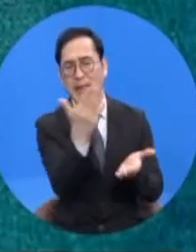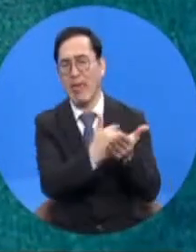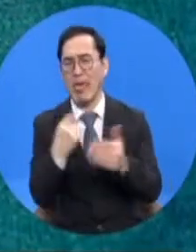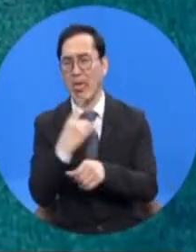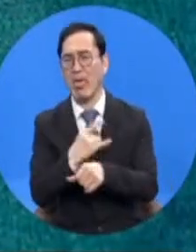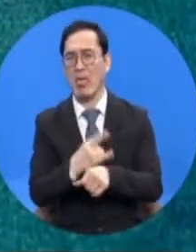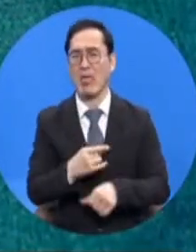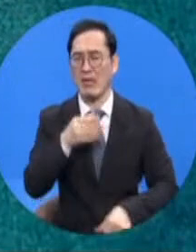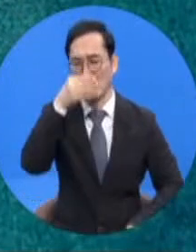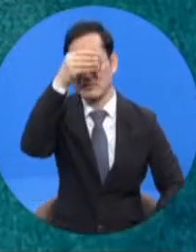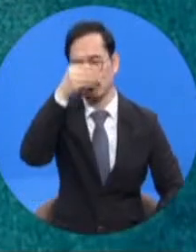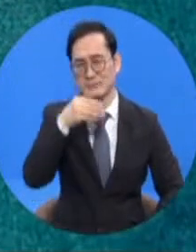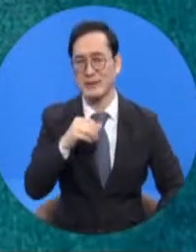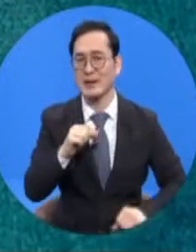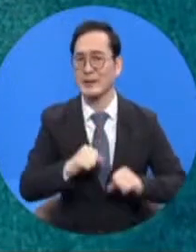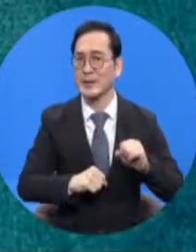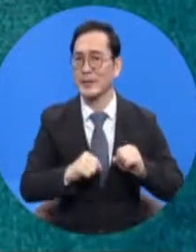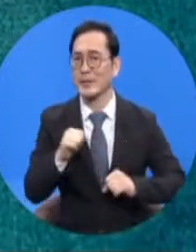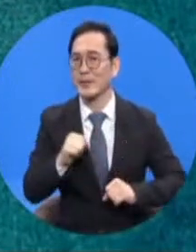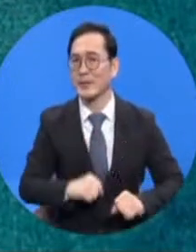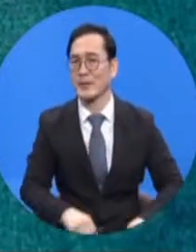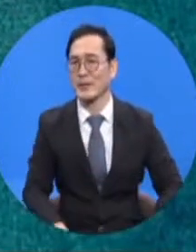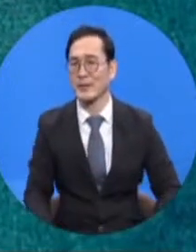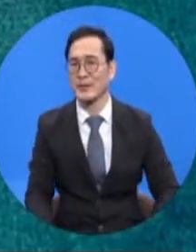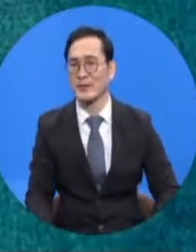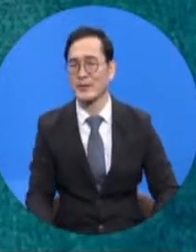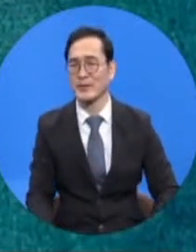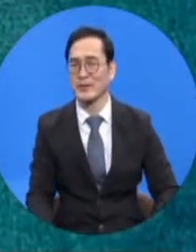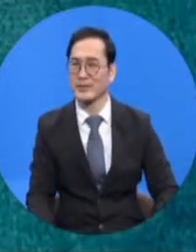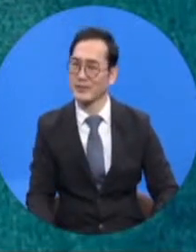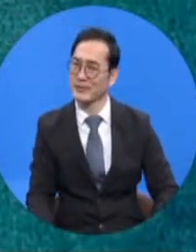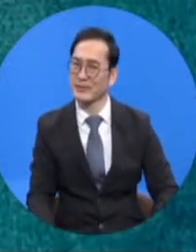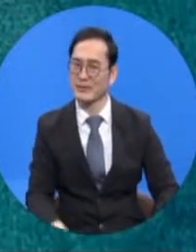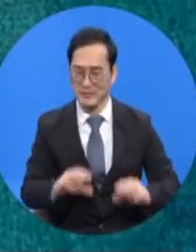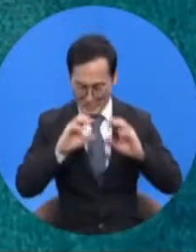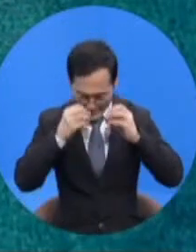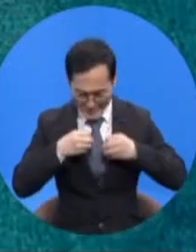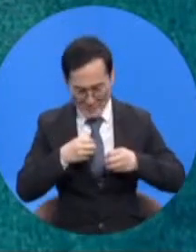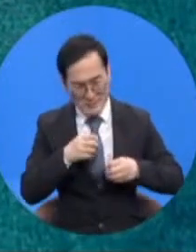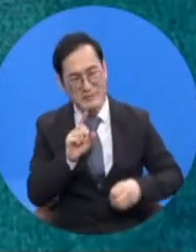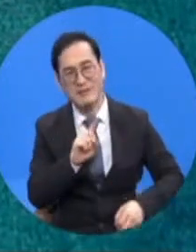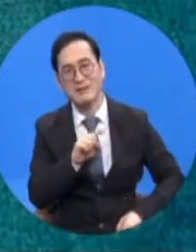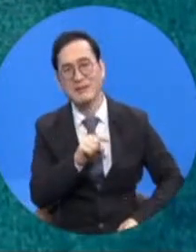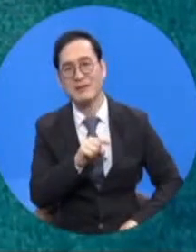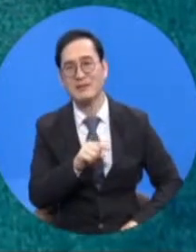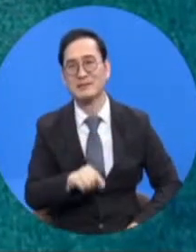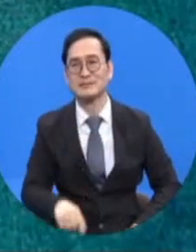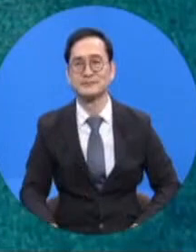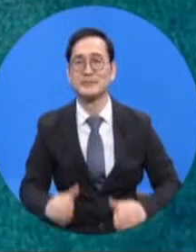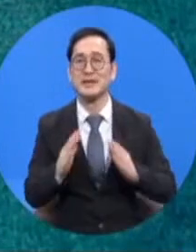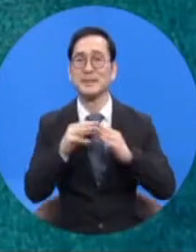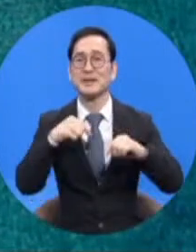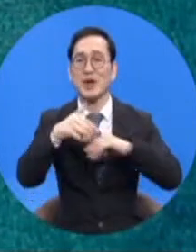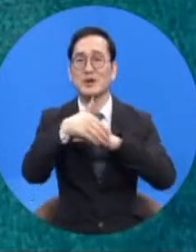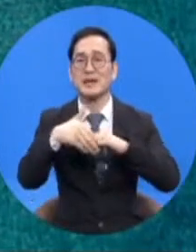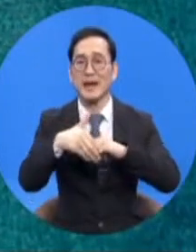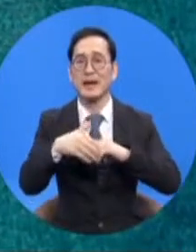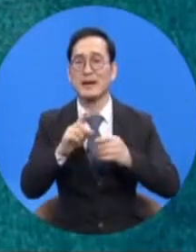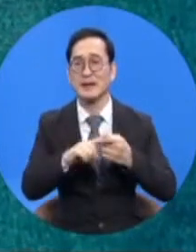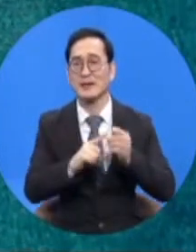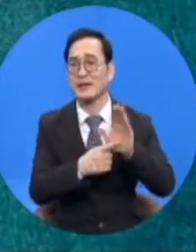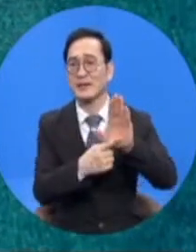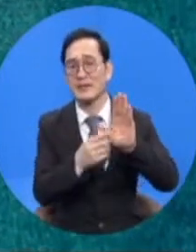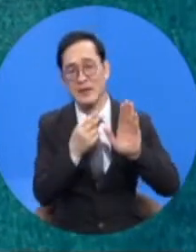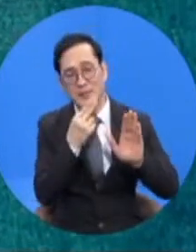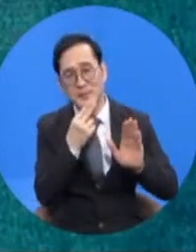김효은 부대변인님, 네. 지금 이런 지적을 했습니다. 부동산 정책을 내놓지 않고서는 이번 대선에서는 이길 수 없다.